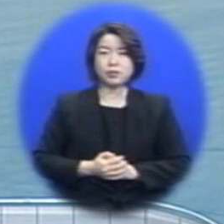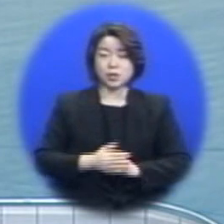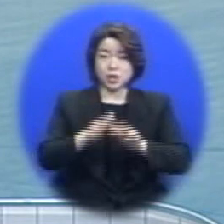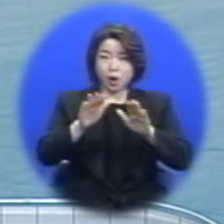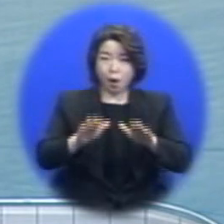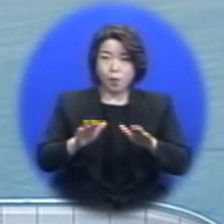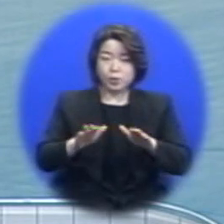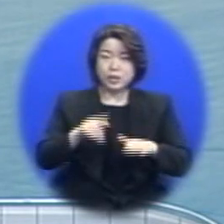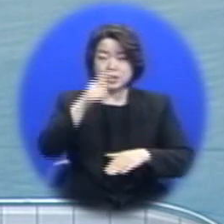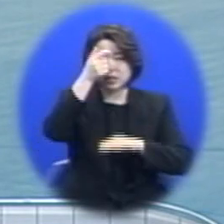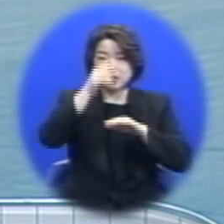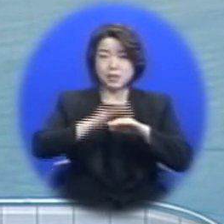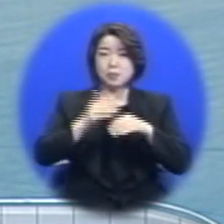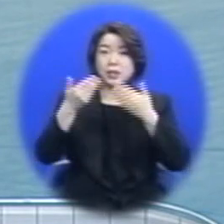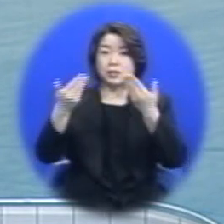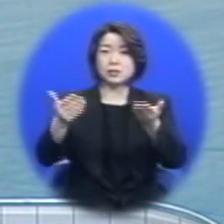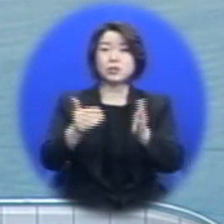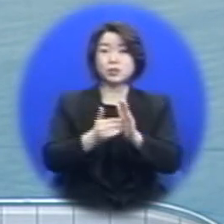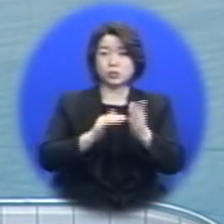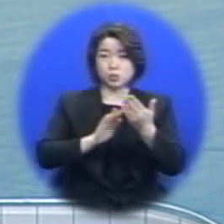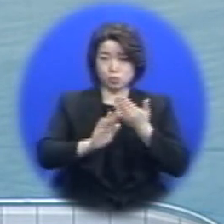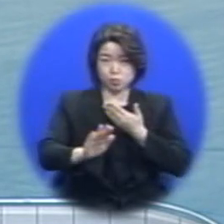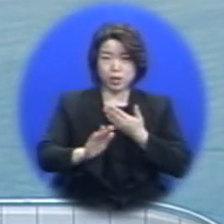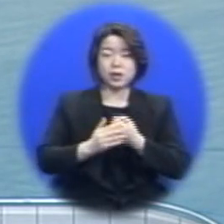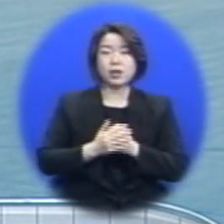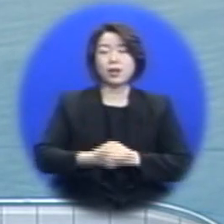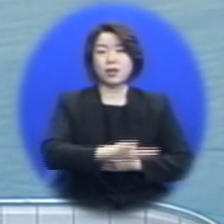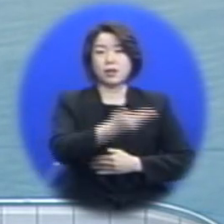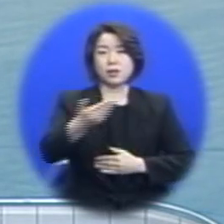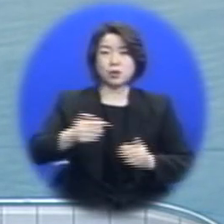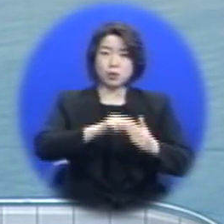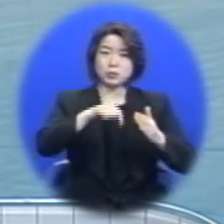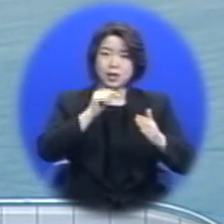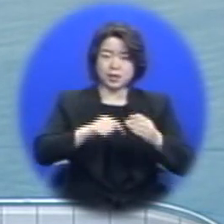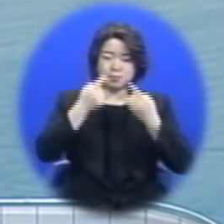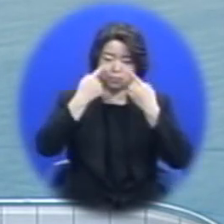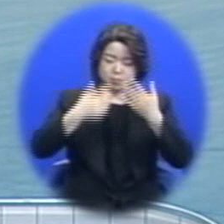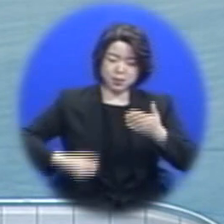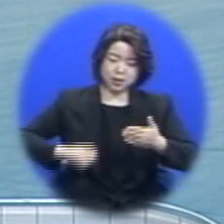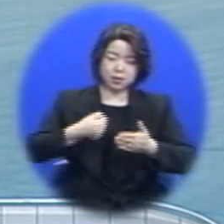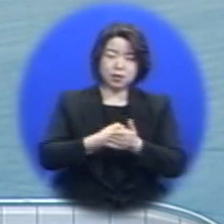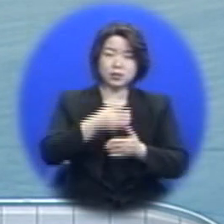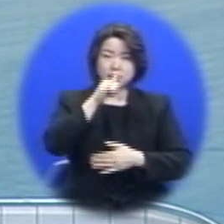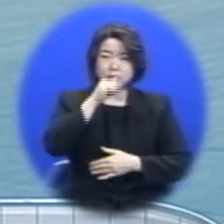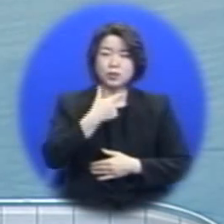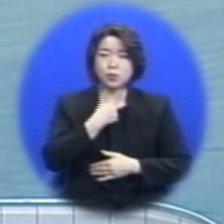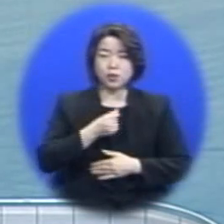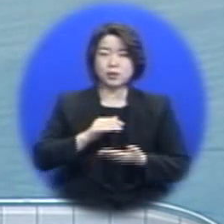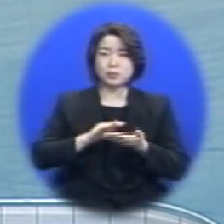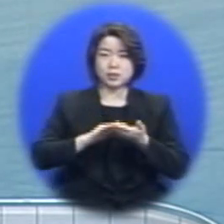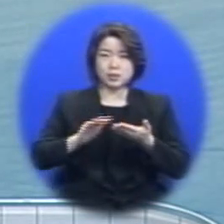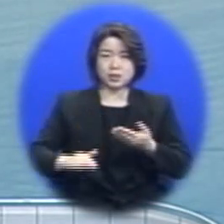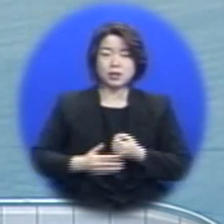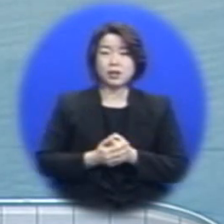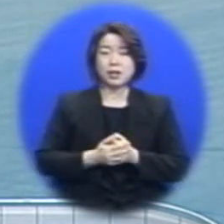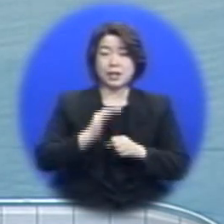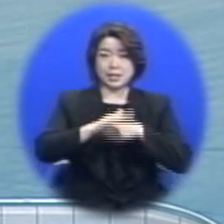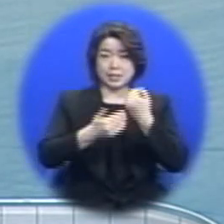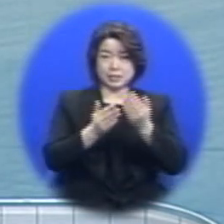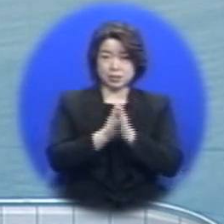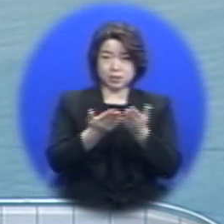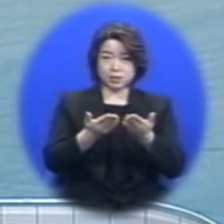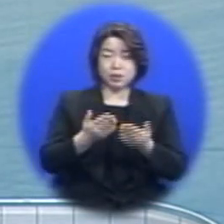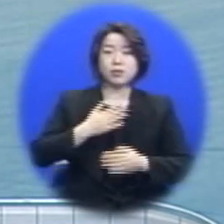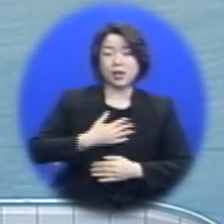오늘 이 예배를 드리고 난 다음에 여러분 안에 분명한 결단이 있기를 원합니다. 성경을 내가 가지고